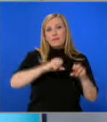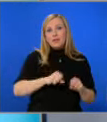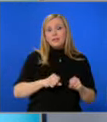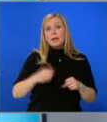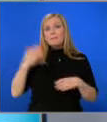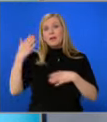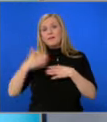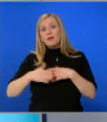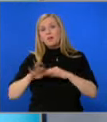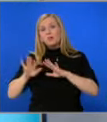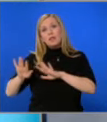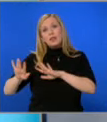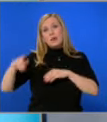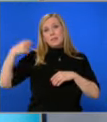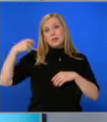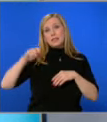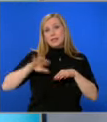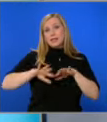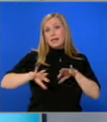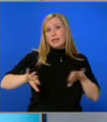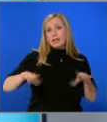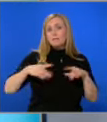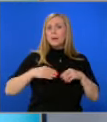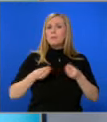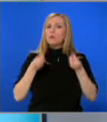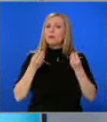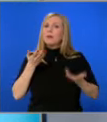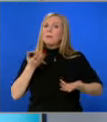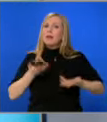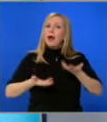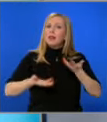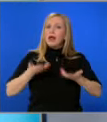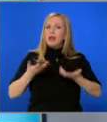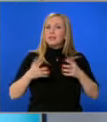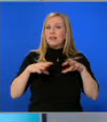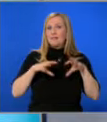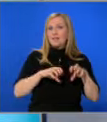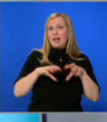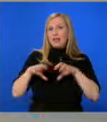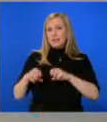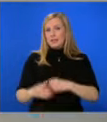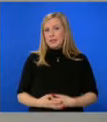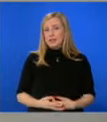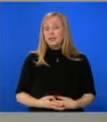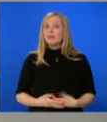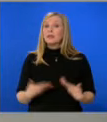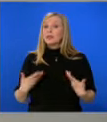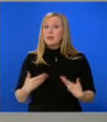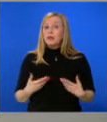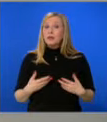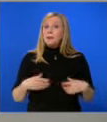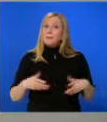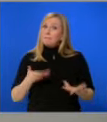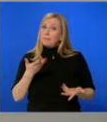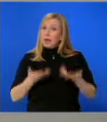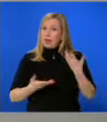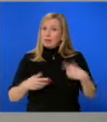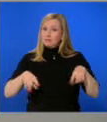правомощия, които са на президента. Тоест един по-добър баланс на властите. Към това се стремим. Балансът в съдебната